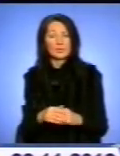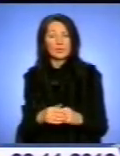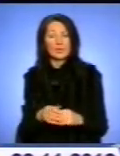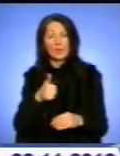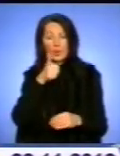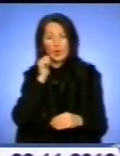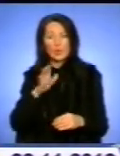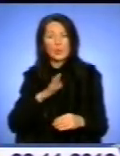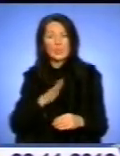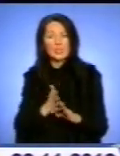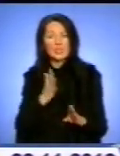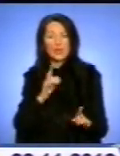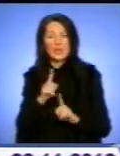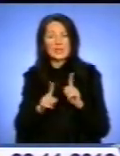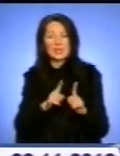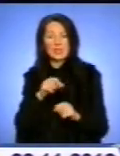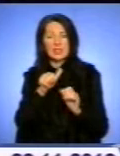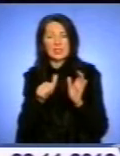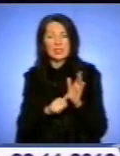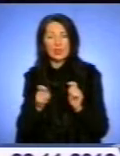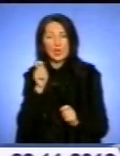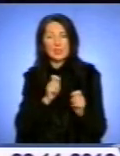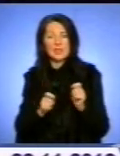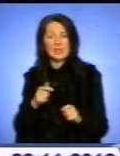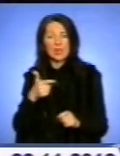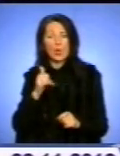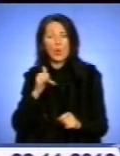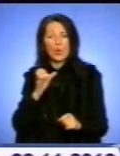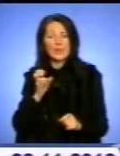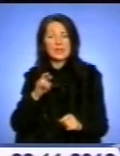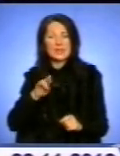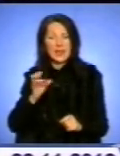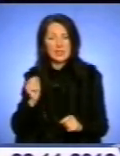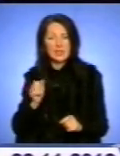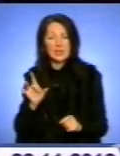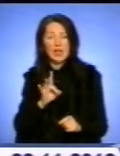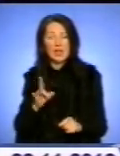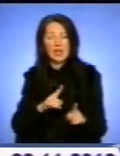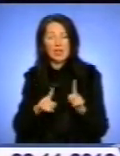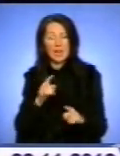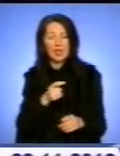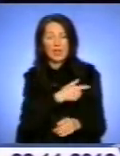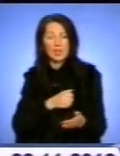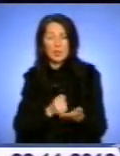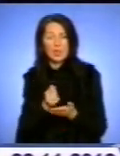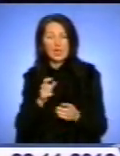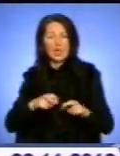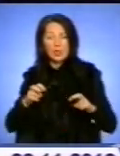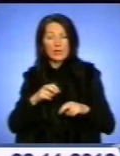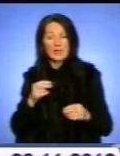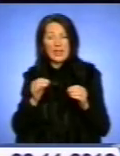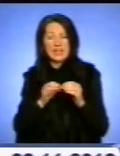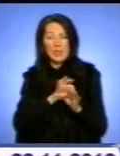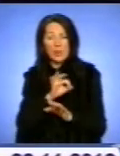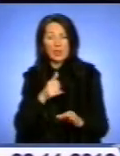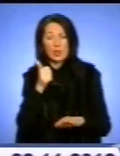Учора відбулося чергове засідання 16-ї сесії Гусятинської райради. Депутати розглянули понад 10 проєктів. Основне питання